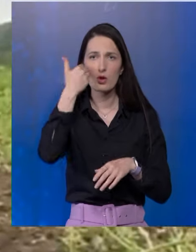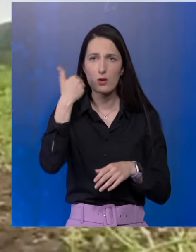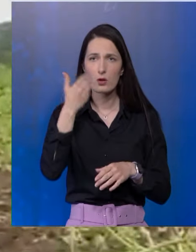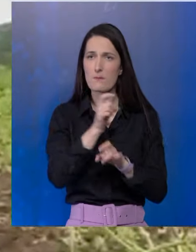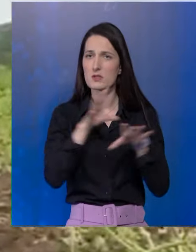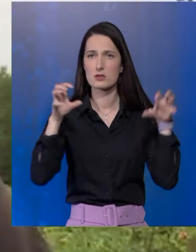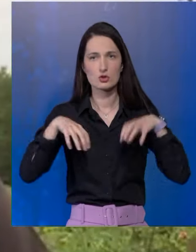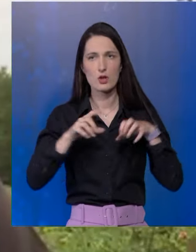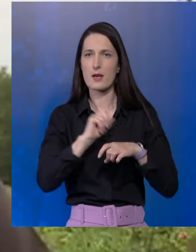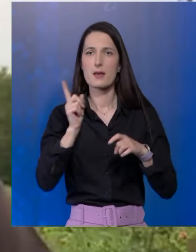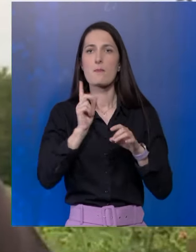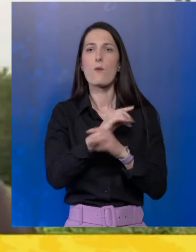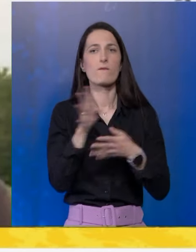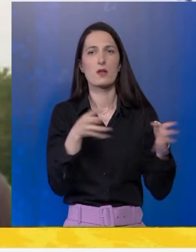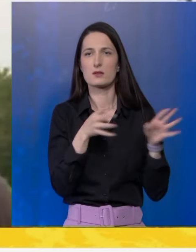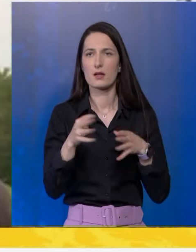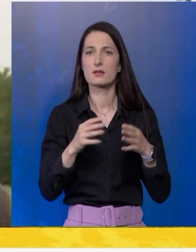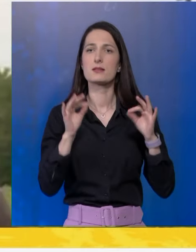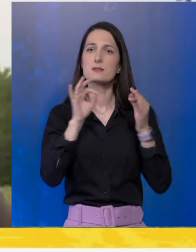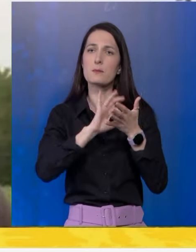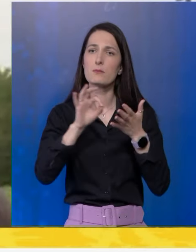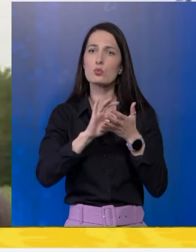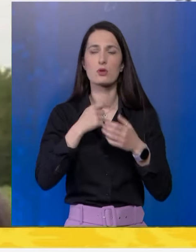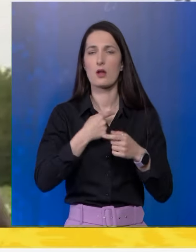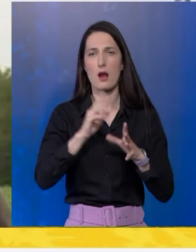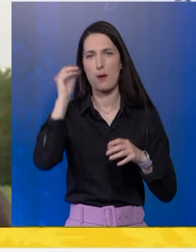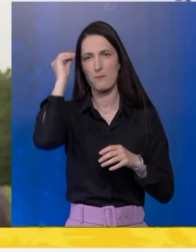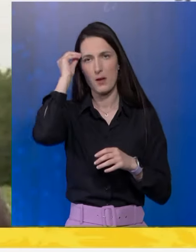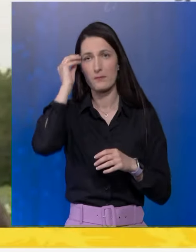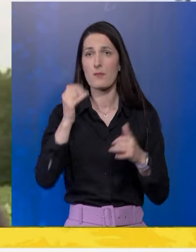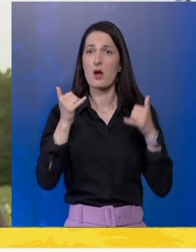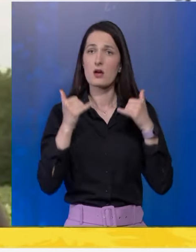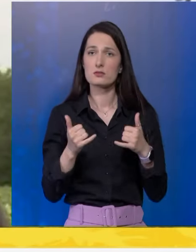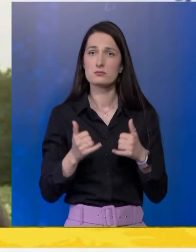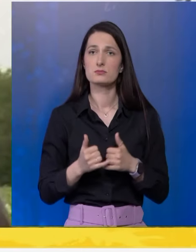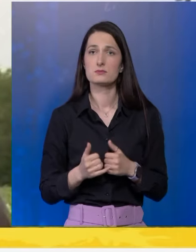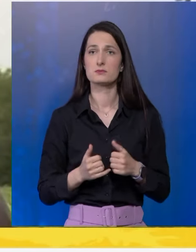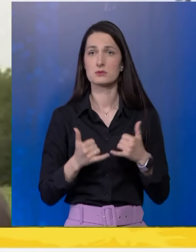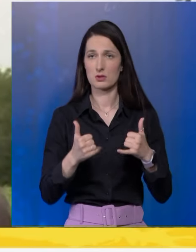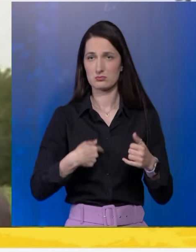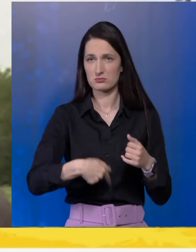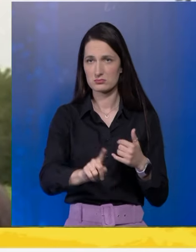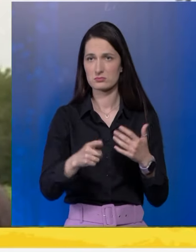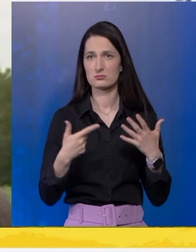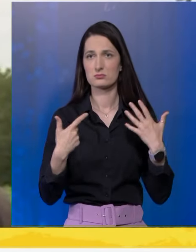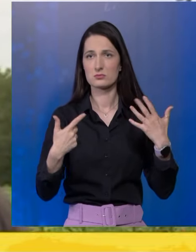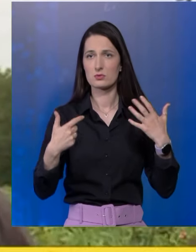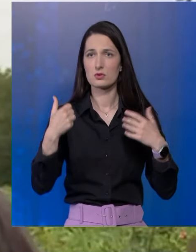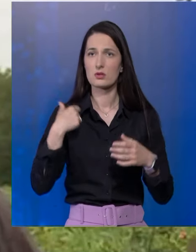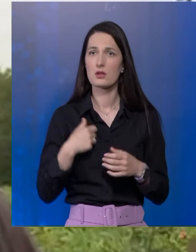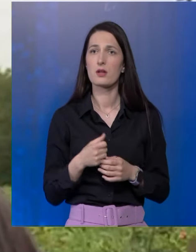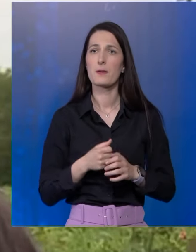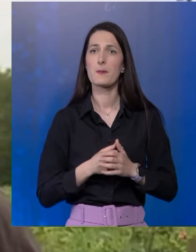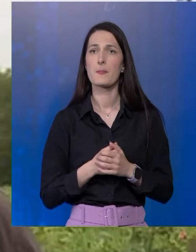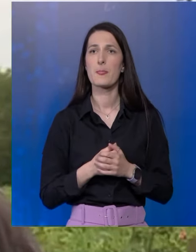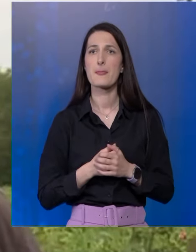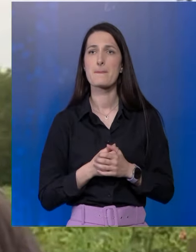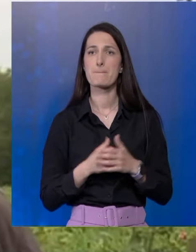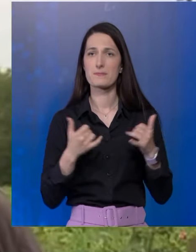Bez kiše, bez išta, nije bilo ni vetra. Počeo udara u me, asfaltiran ispred kuće. To udara, ja odem tam, sve sam snimio. 10 minuta, ja ne